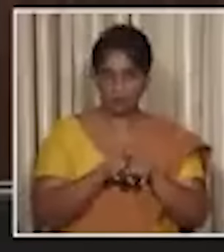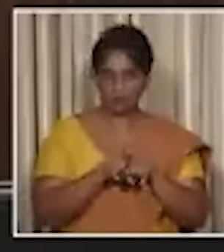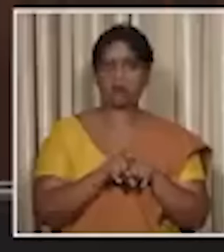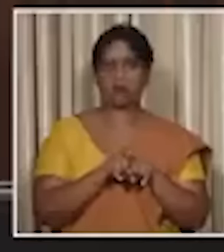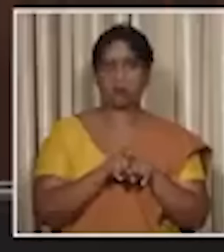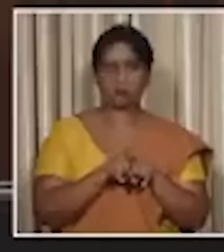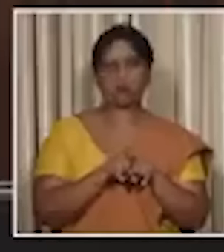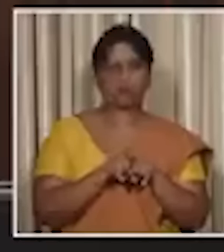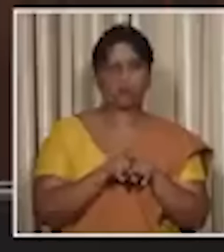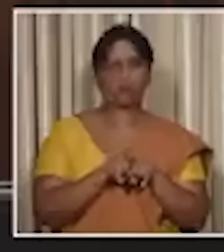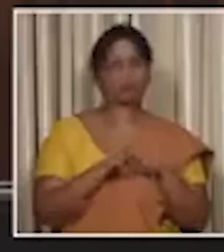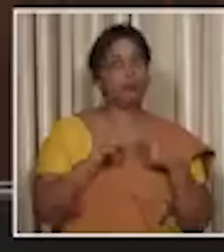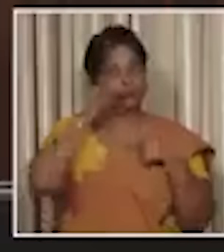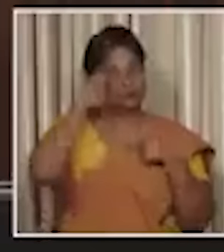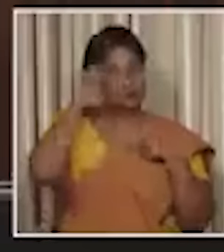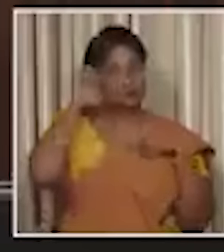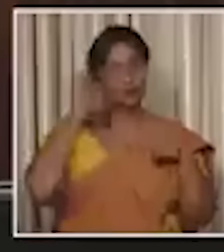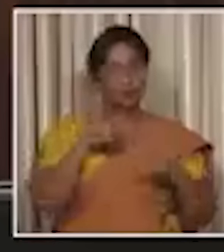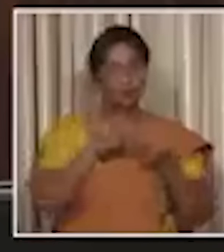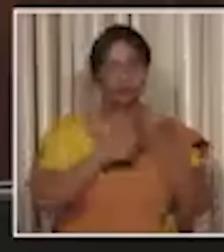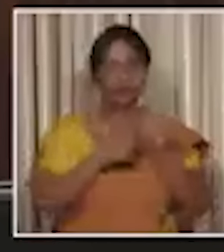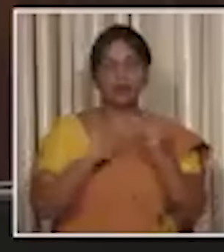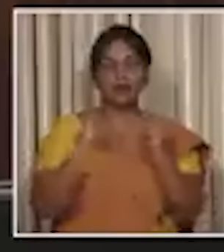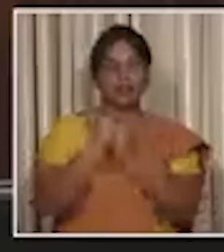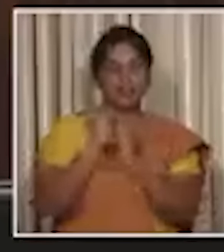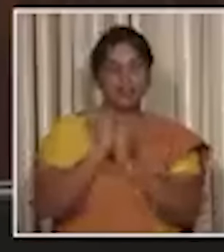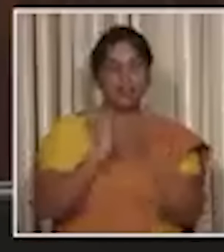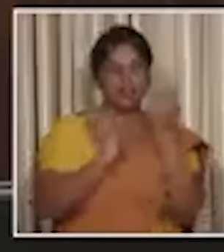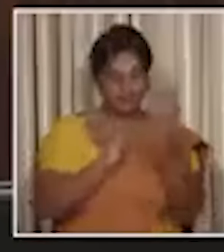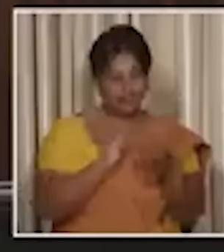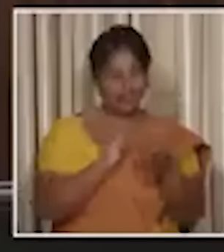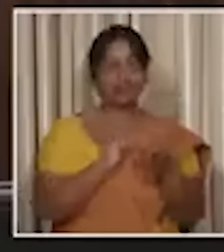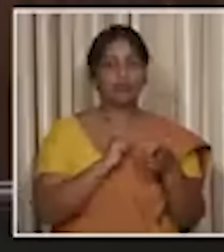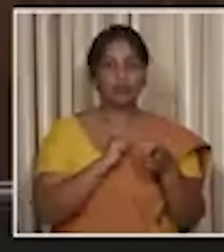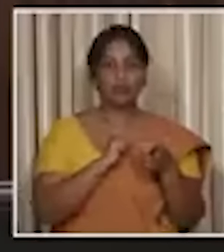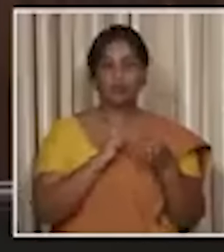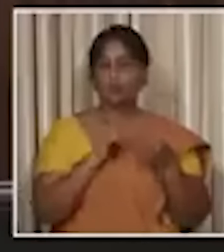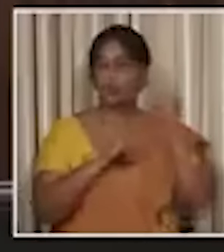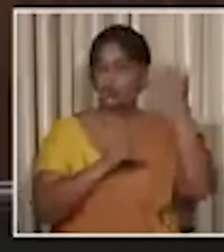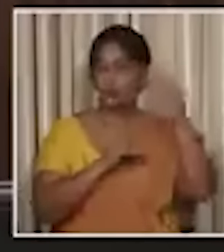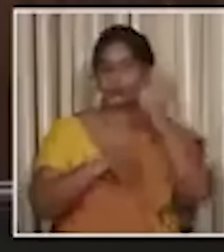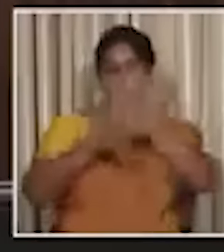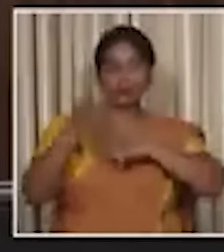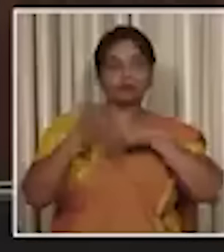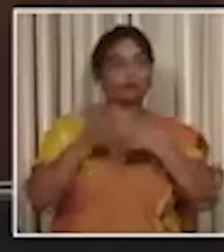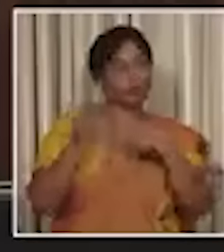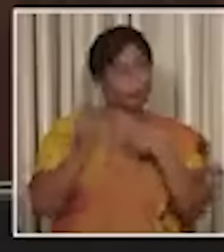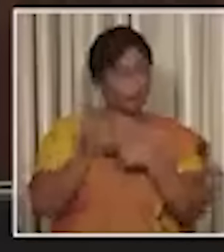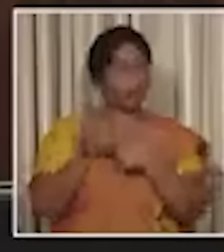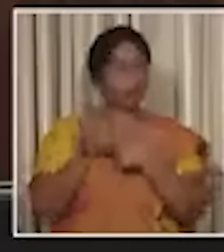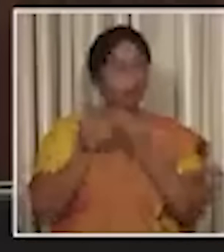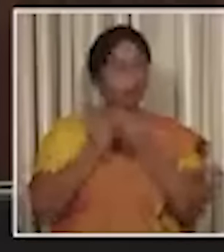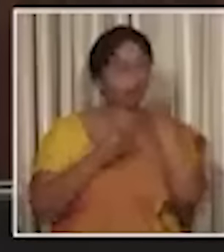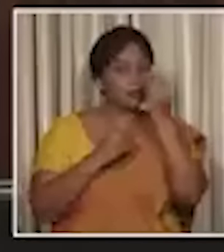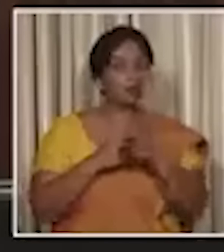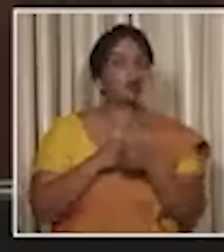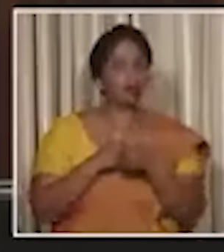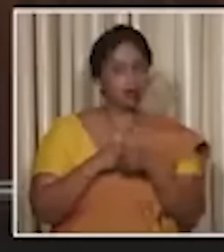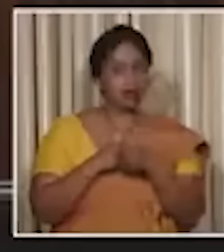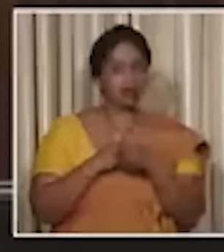சகல உறுப்பினர்களும் ஒத்துழைப்பு நல்குவார்கள் என்று நாங்கள் எதிர்பார்க்கின்றோம். பல்வேறு அரசியல் குழுக்களாக நாங்கள் செயற்பட்டிருக்கின்றோம். எதிர்கருத்துக்களை